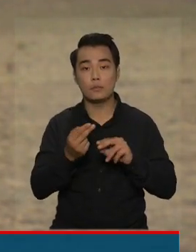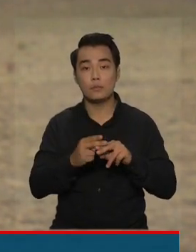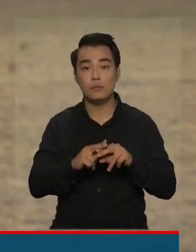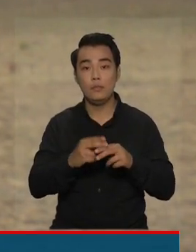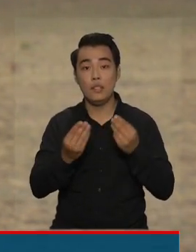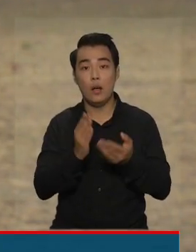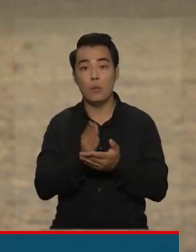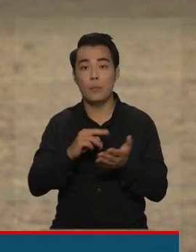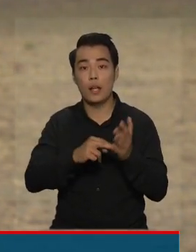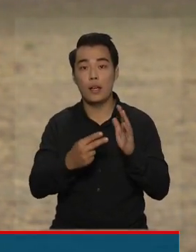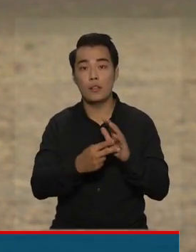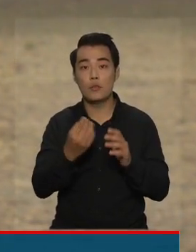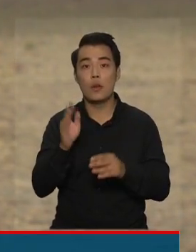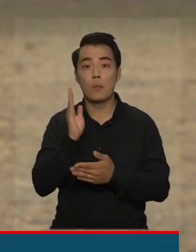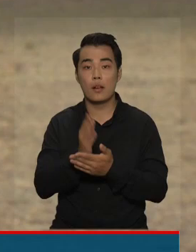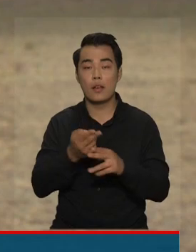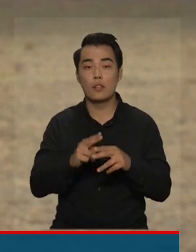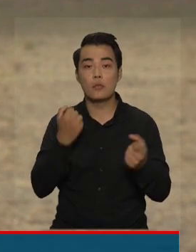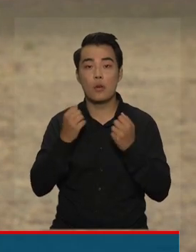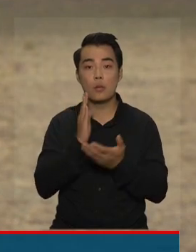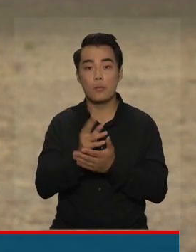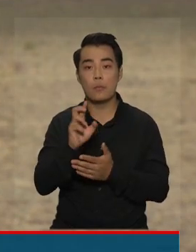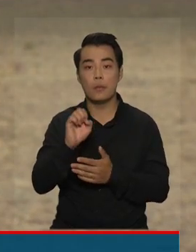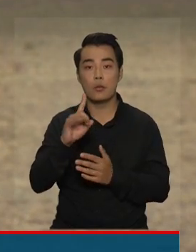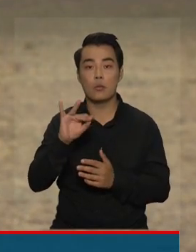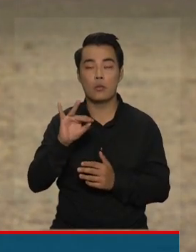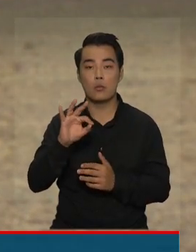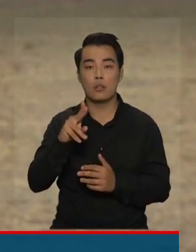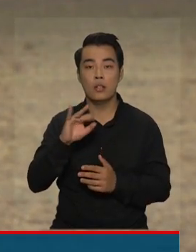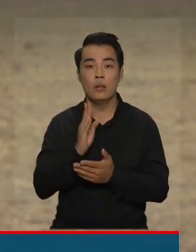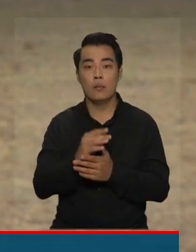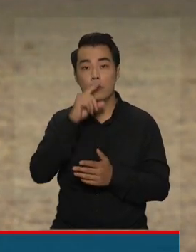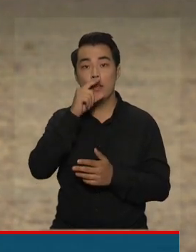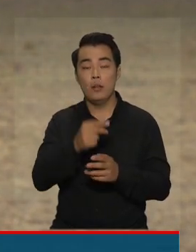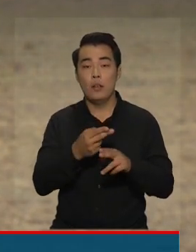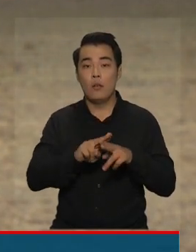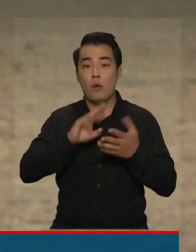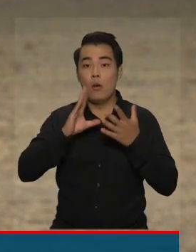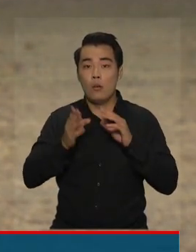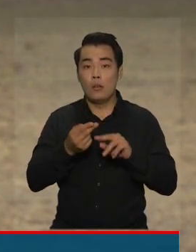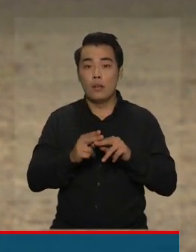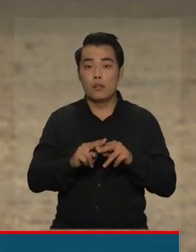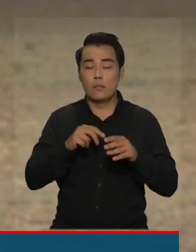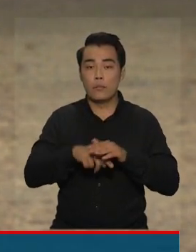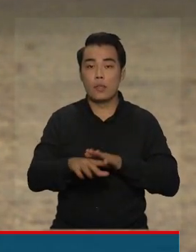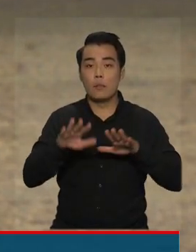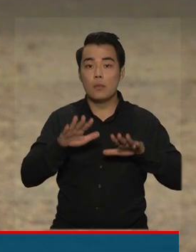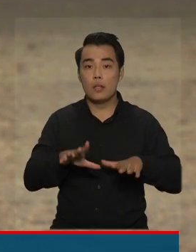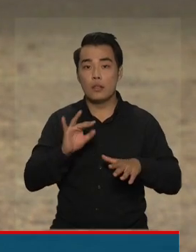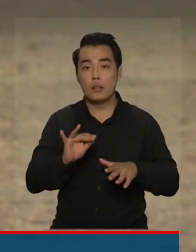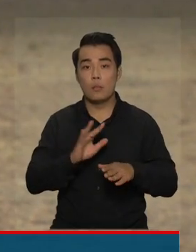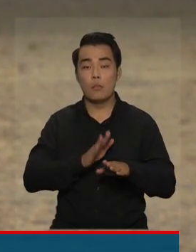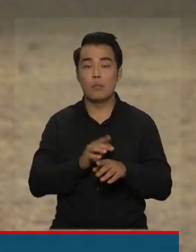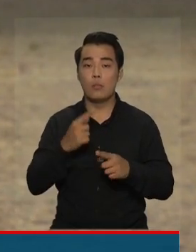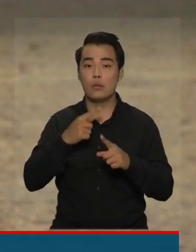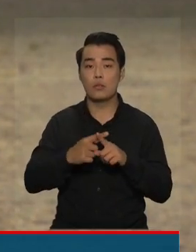в этих же играх в программе также есть данный вид спорта. И мы считаем, что это как раз таки касательно местности. И плюс